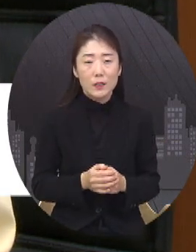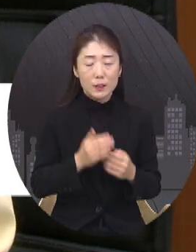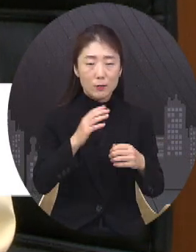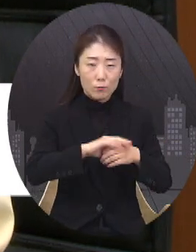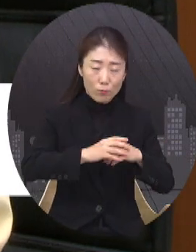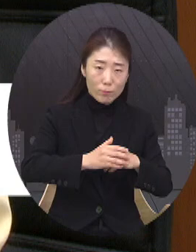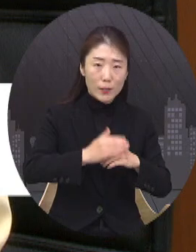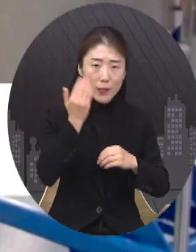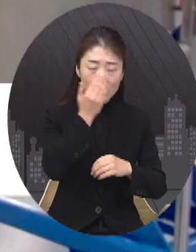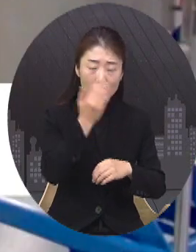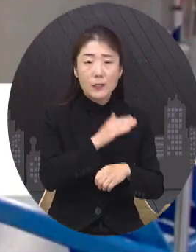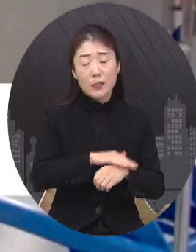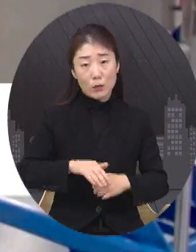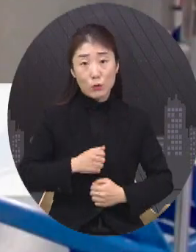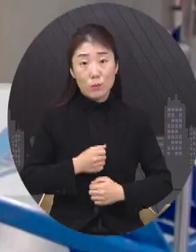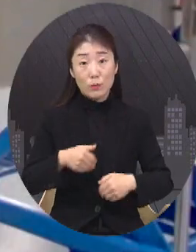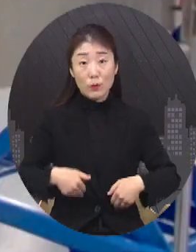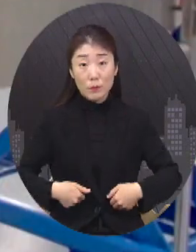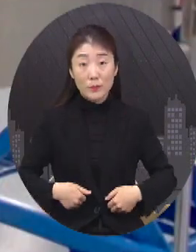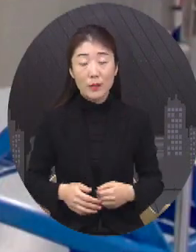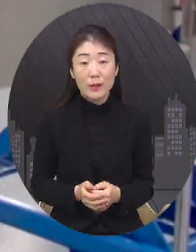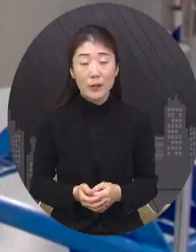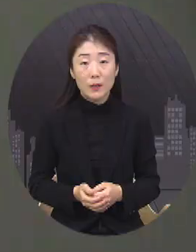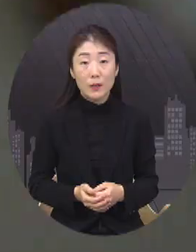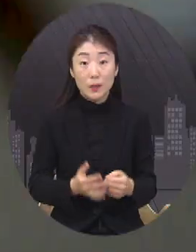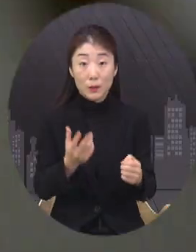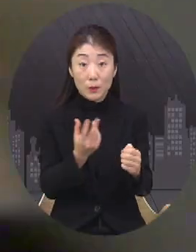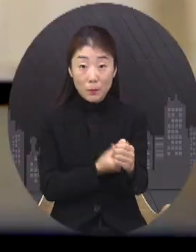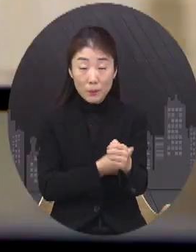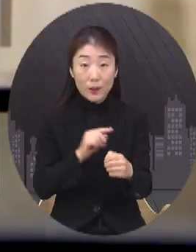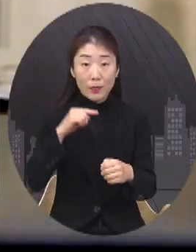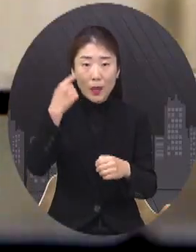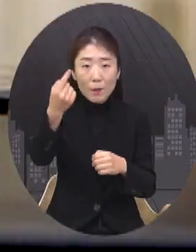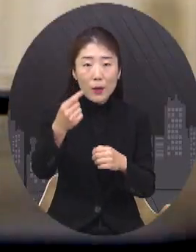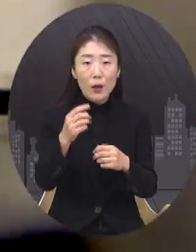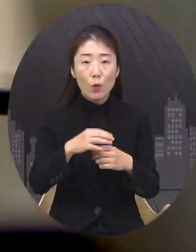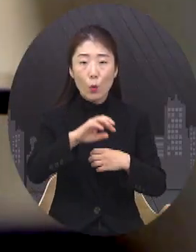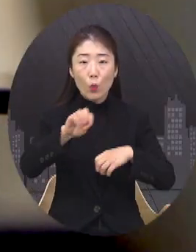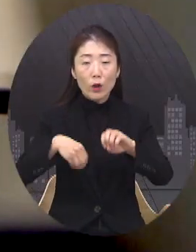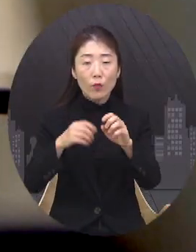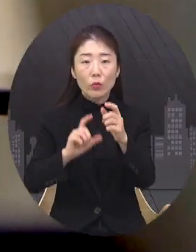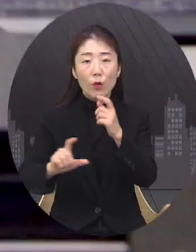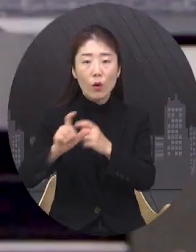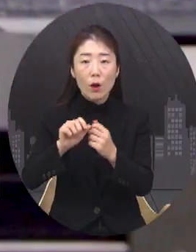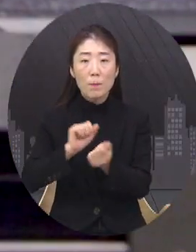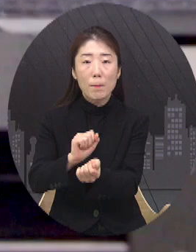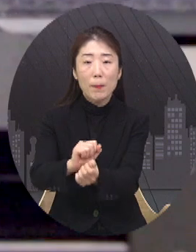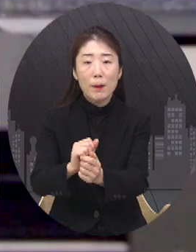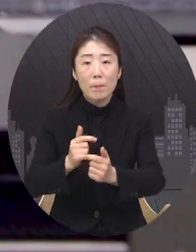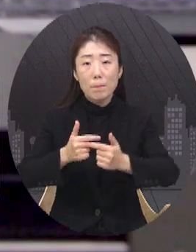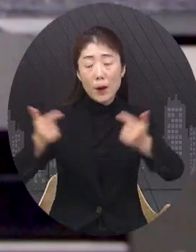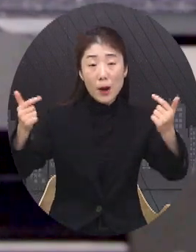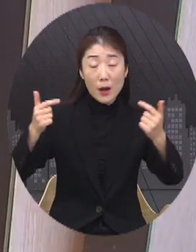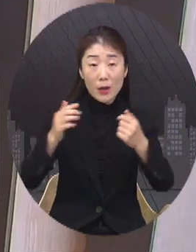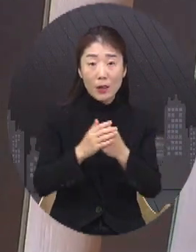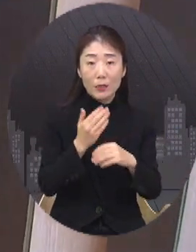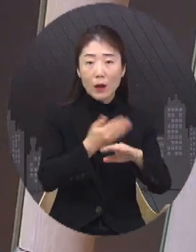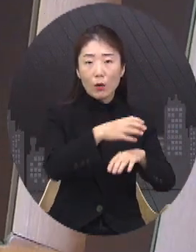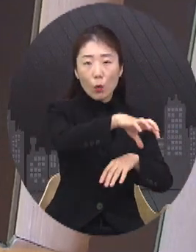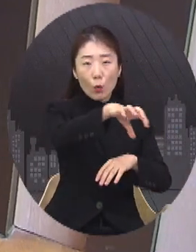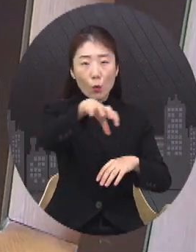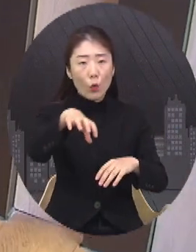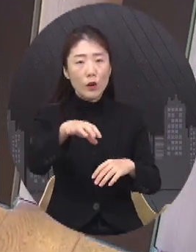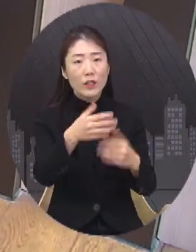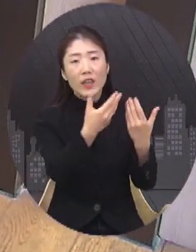제 감염도 들 수 있고 백신접종 기 오히려 박진 자가 드러난 이스라엘인 아 영국의 전철을 밟지 않도록